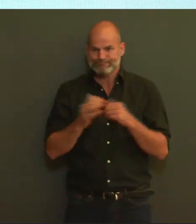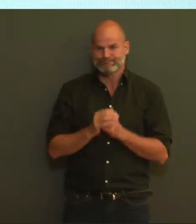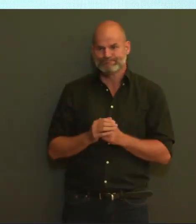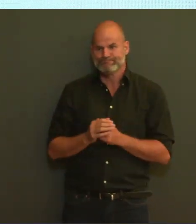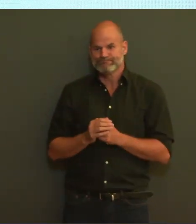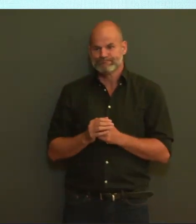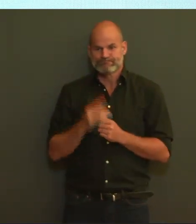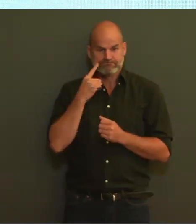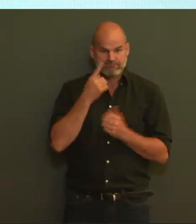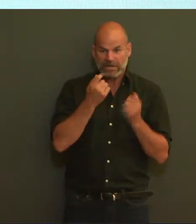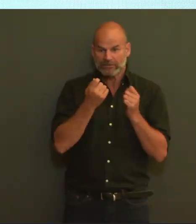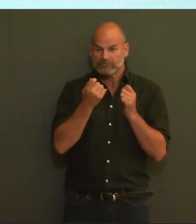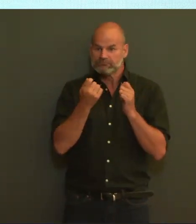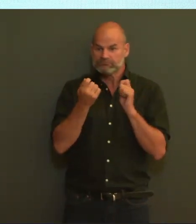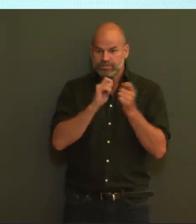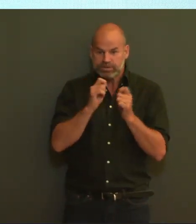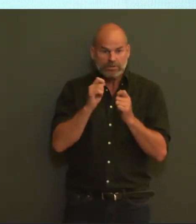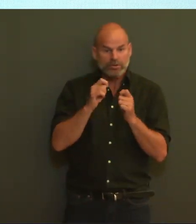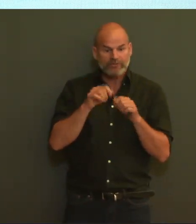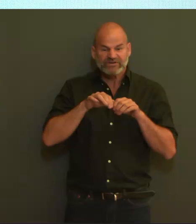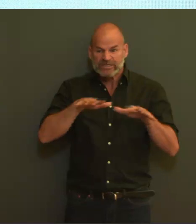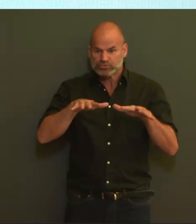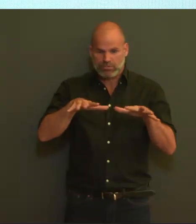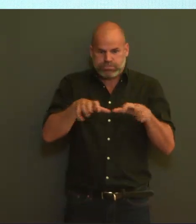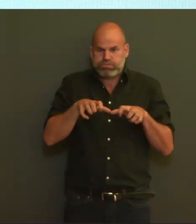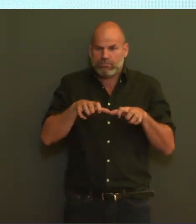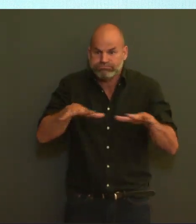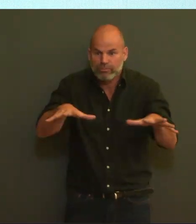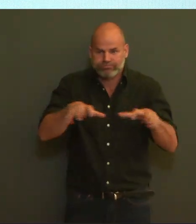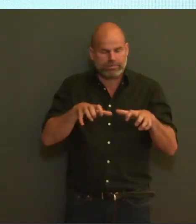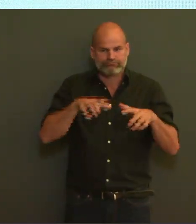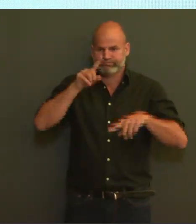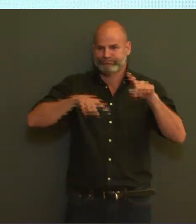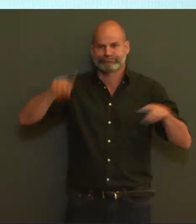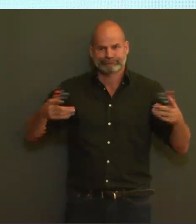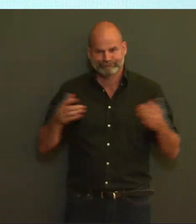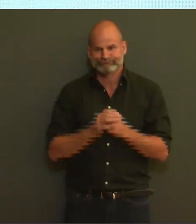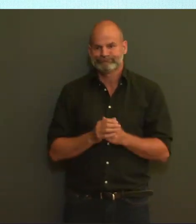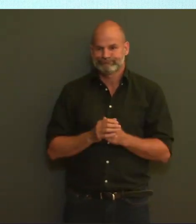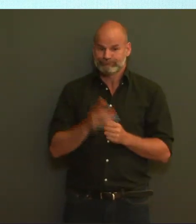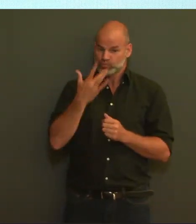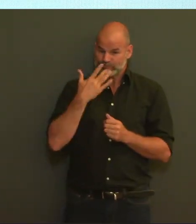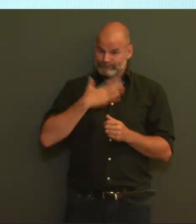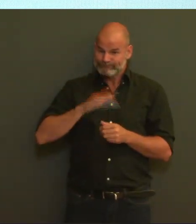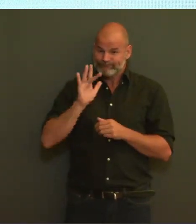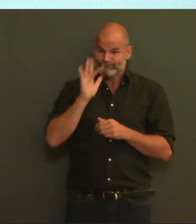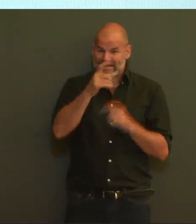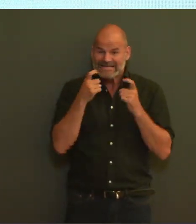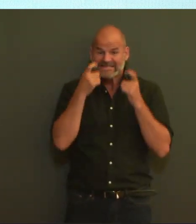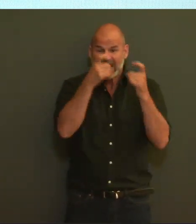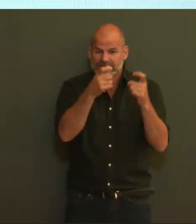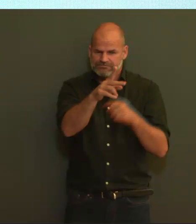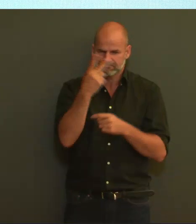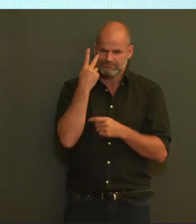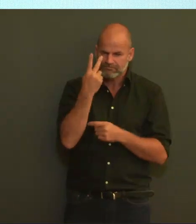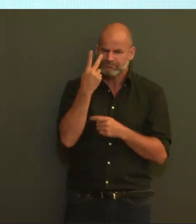in uw bestemming. Kies in principe groene zones en hou u ten allen tijde aan de gouden basisregels,